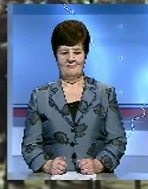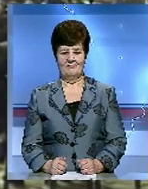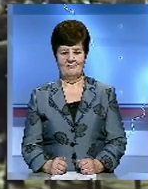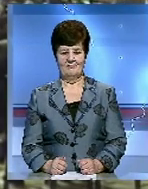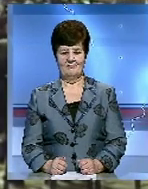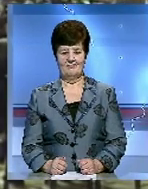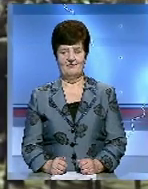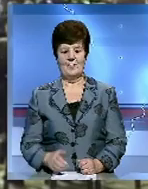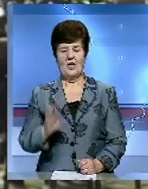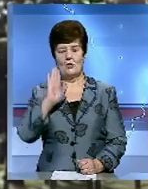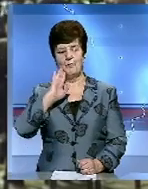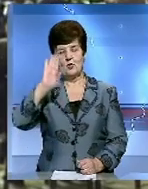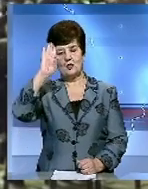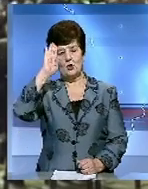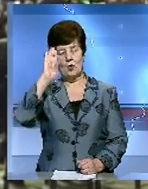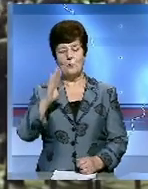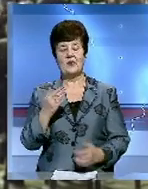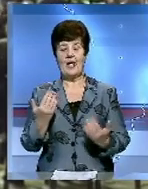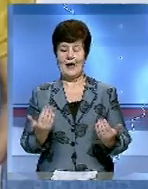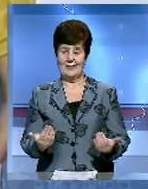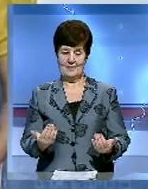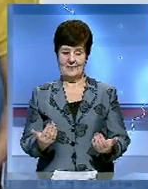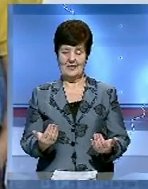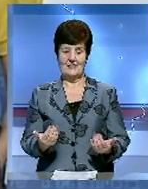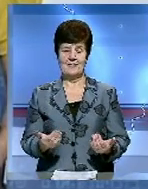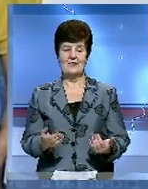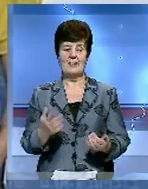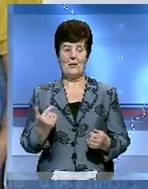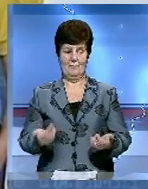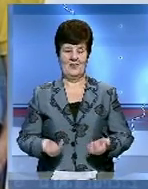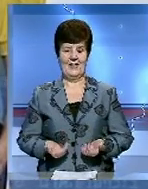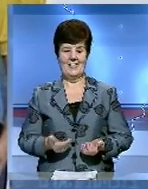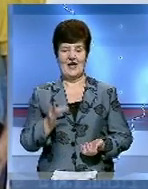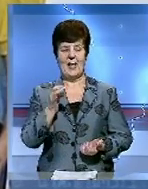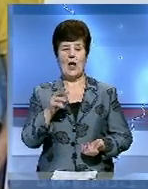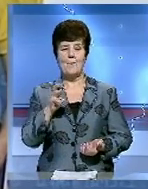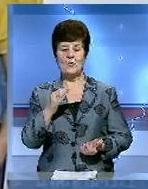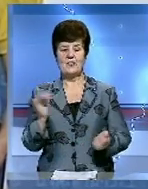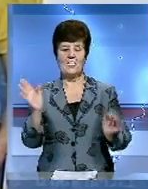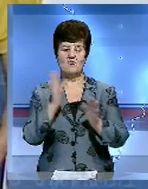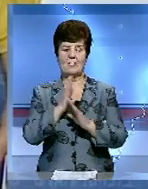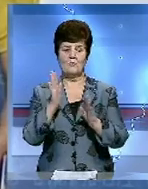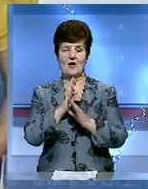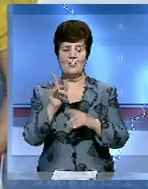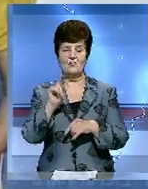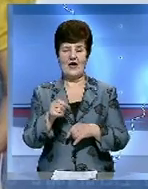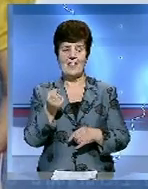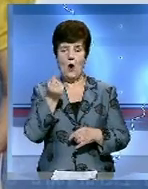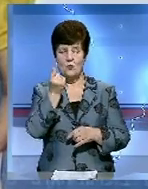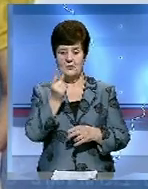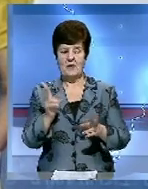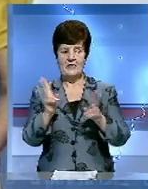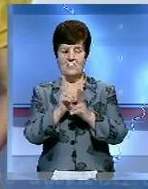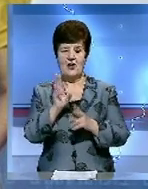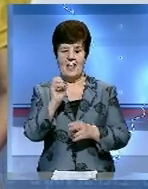Doamnelor și domnilor, astăzi am trăit în emoțiile și atmosfera cele de-a 11-a ediții